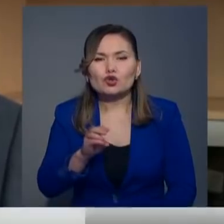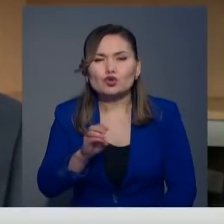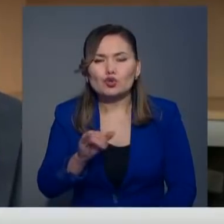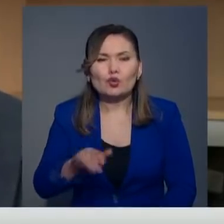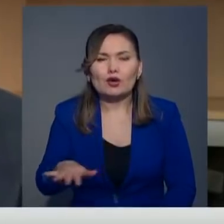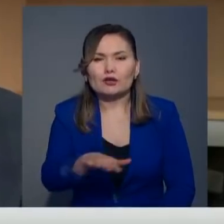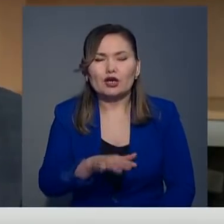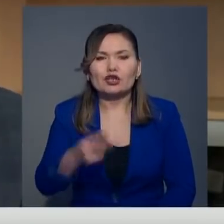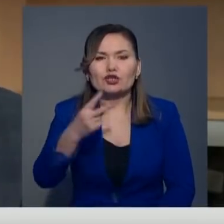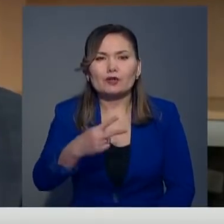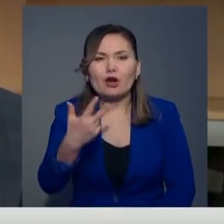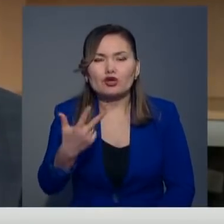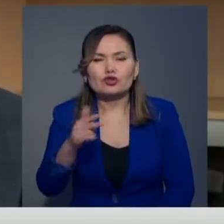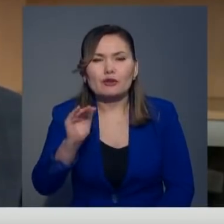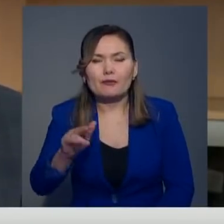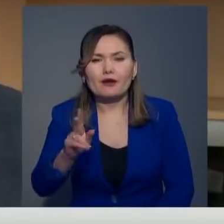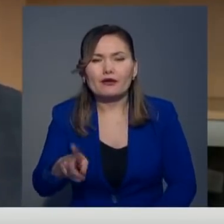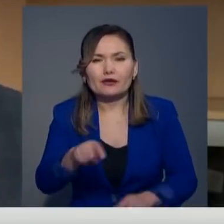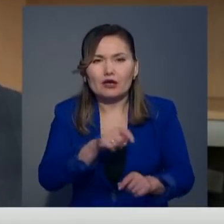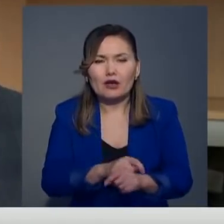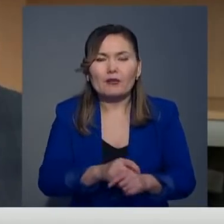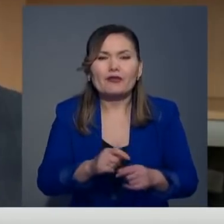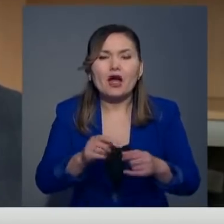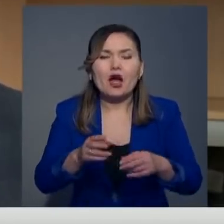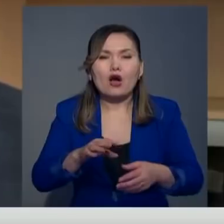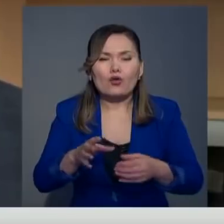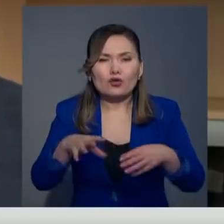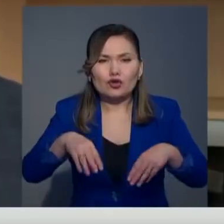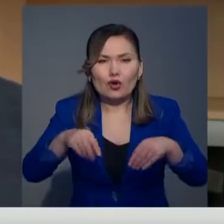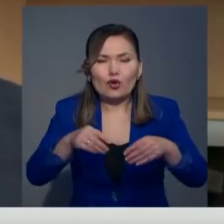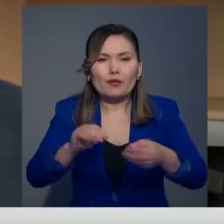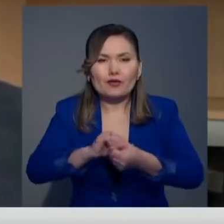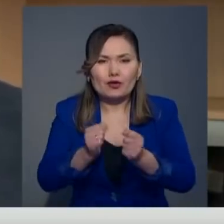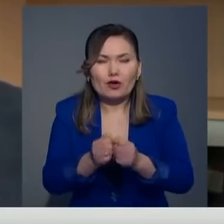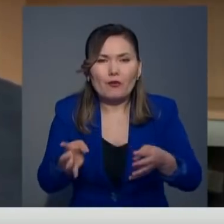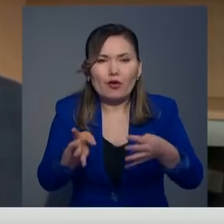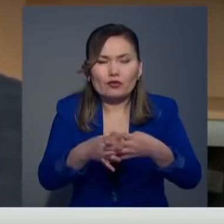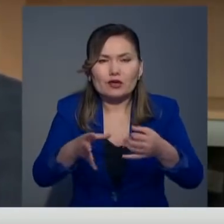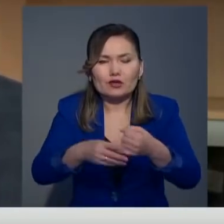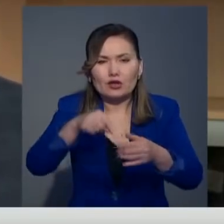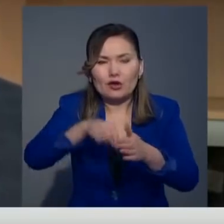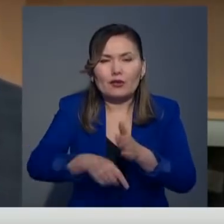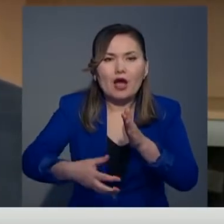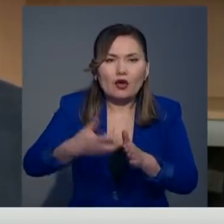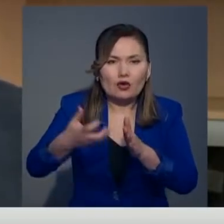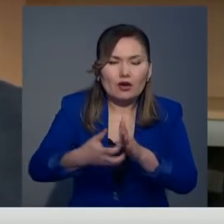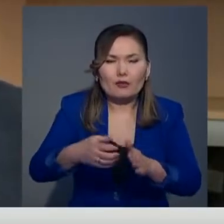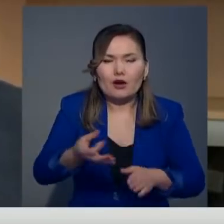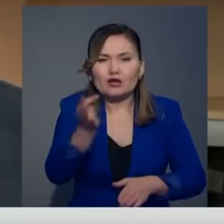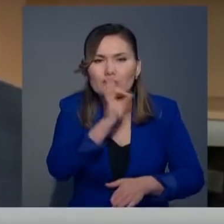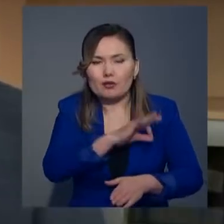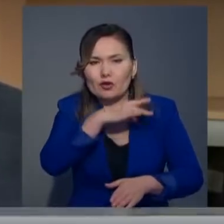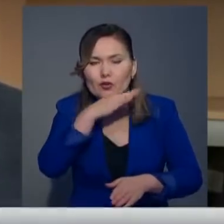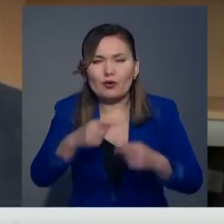аймағында 23 мың текше метр көлемінде құм қиыршық тас қоспасын өз бетімен өндіру оқиғасы анықталды. Экологиялық залал сомасы